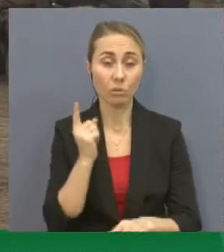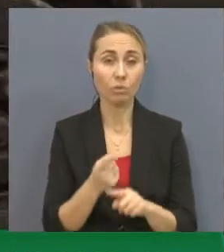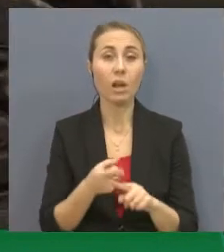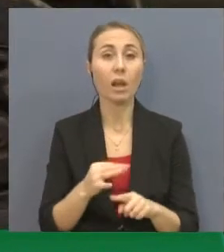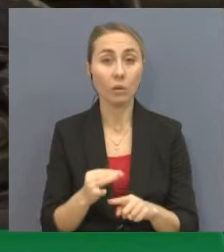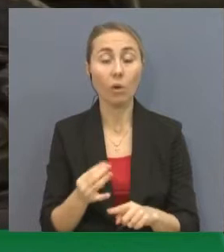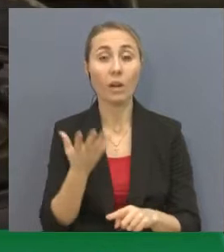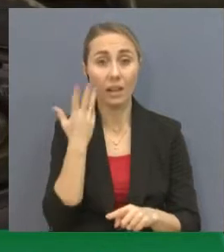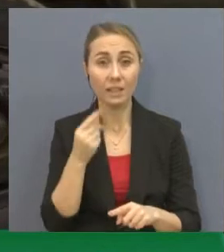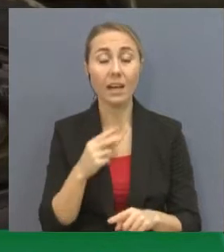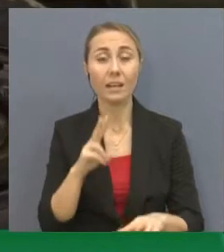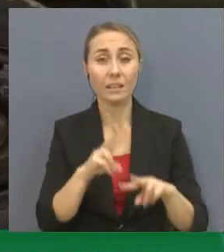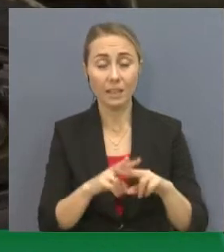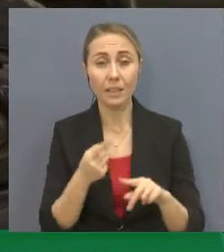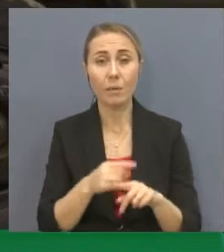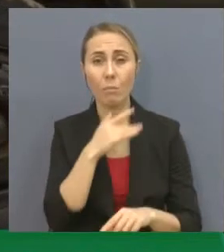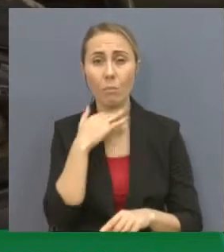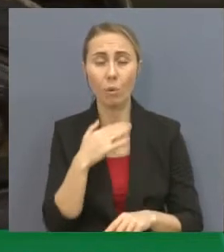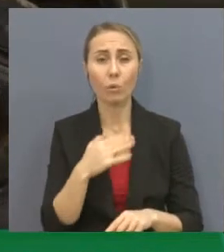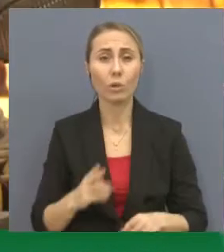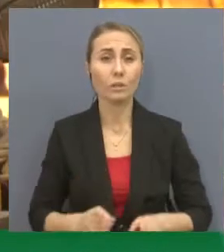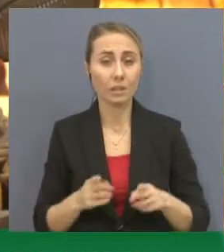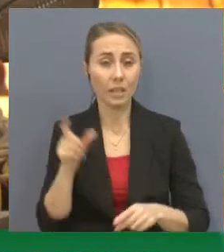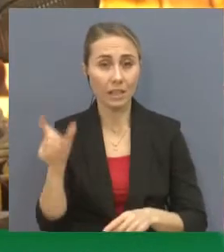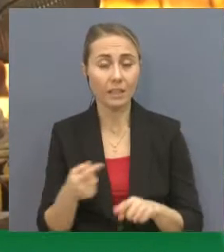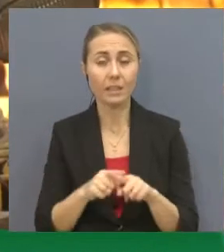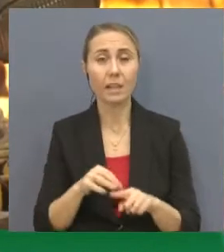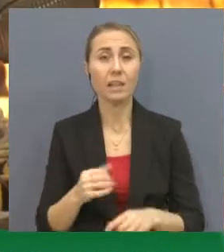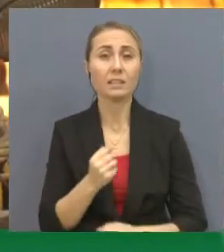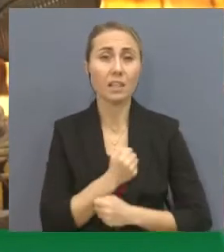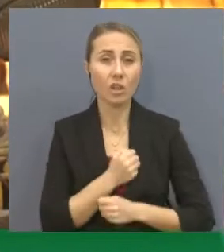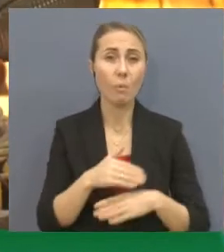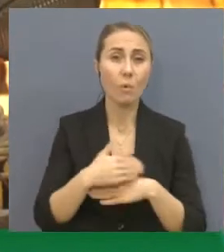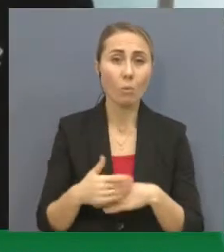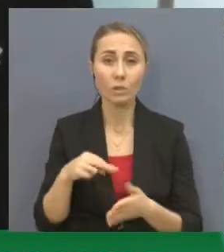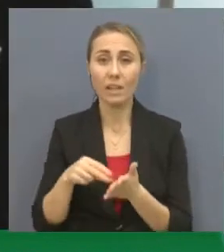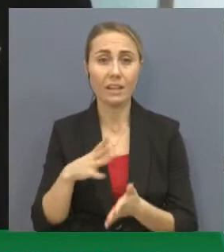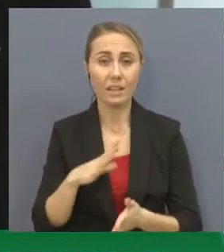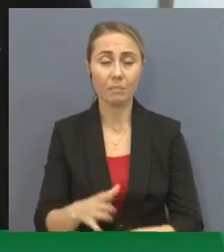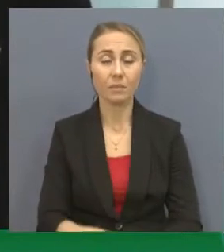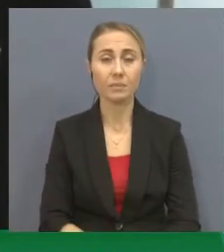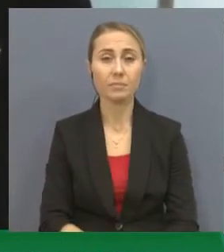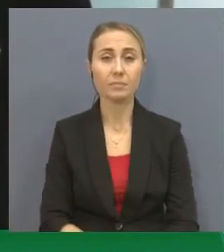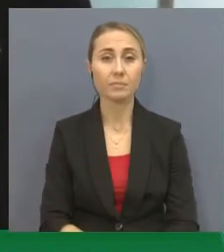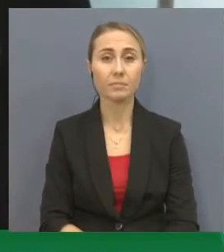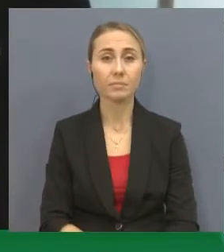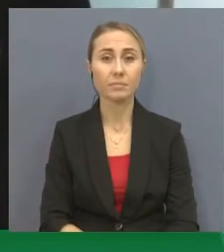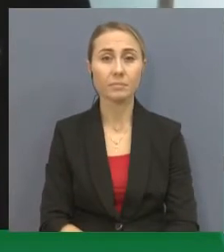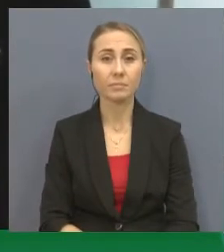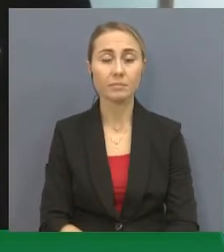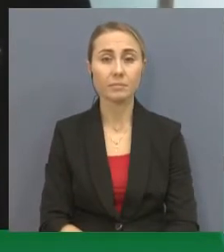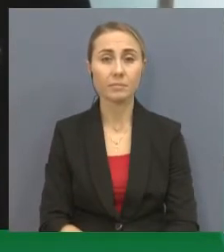после возведения вследствие изолятор многие осужденные сожалеют о проступках и пропусках а ты